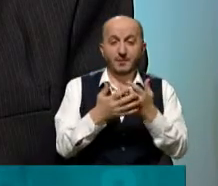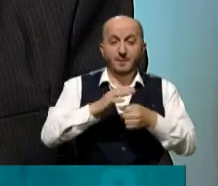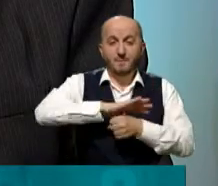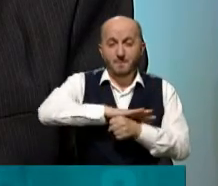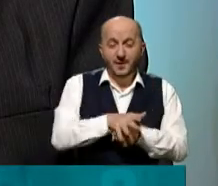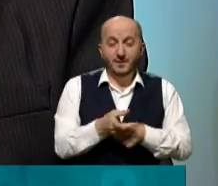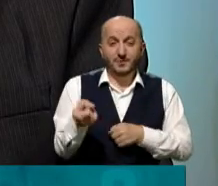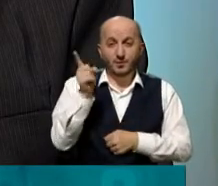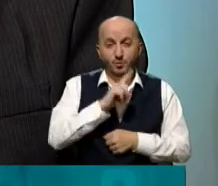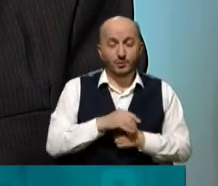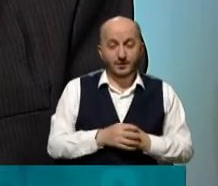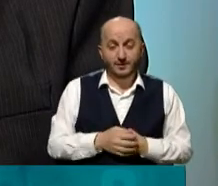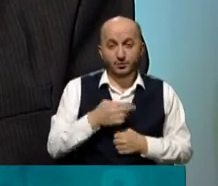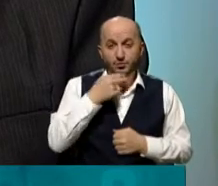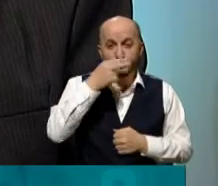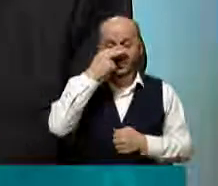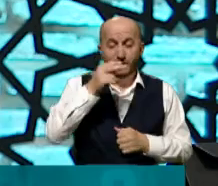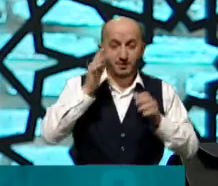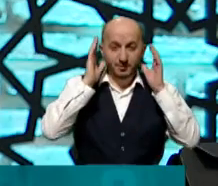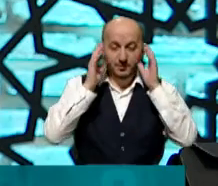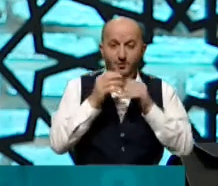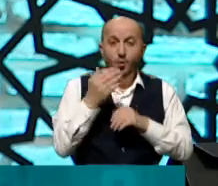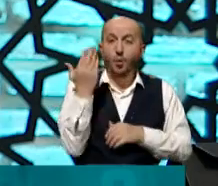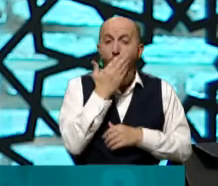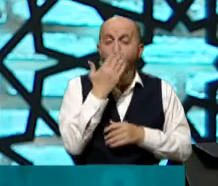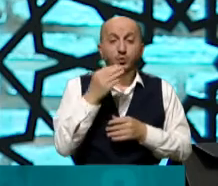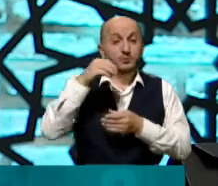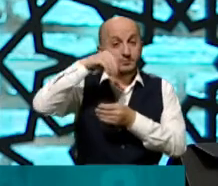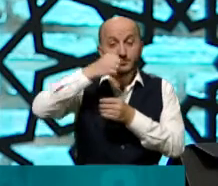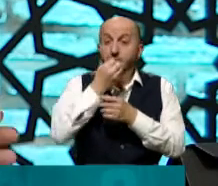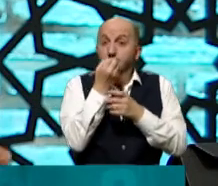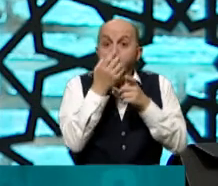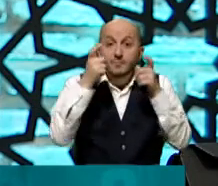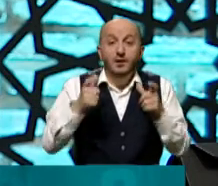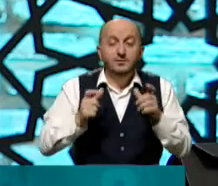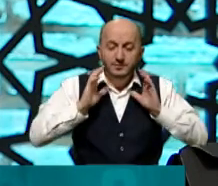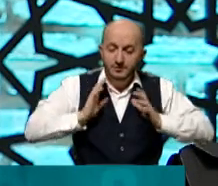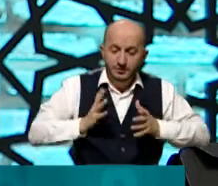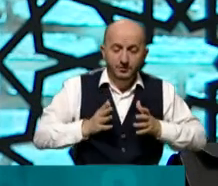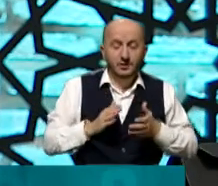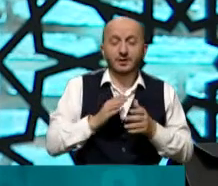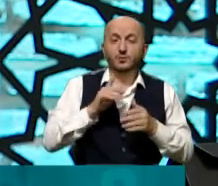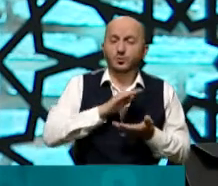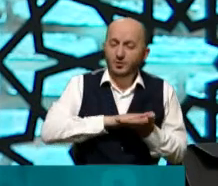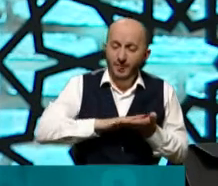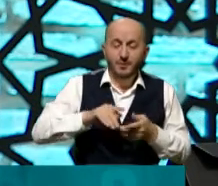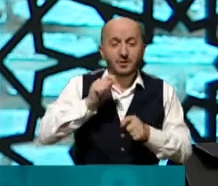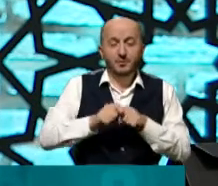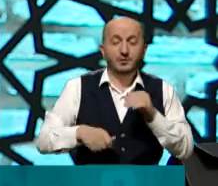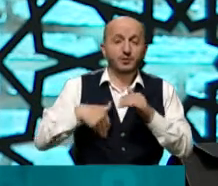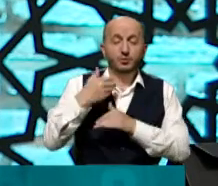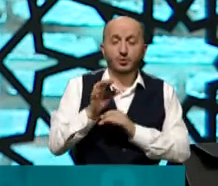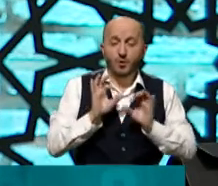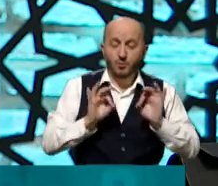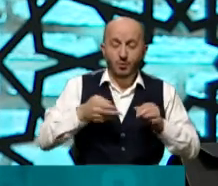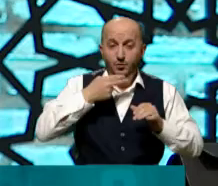Pandemiden dolayı cuma namazını biz okul bahçesinde kılıyoruz. Gerekli tertibat ve düzenleme yapıldıktan sonra bu şekilde cuma